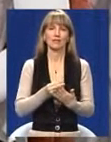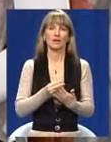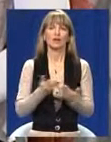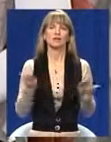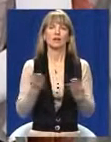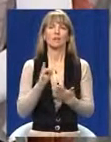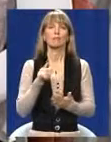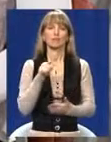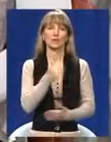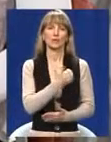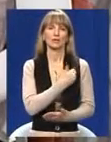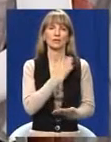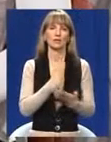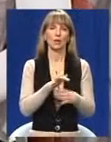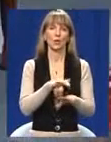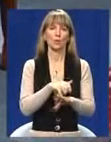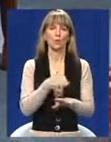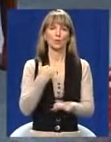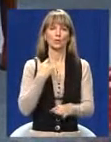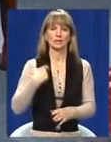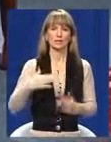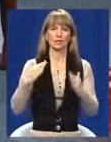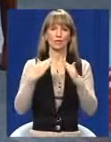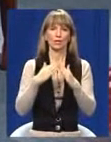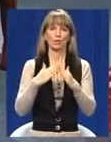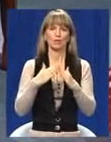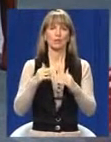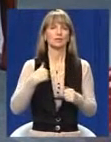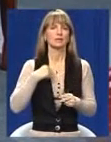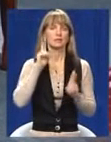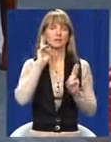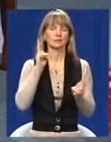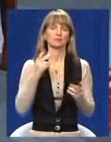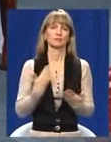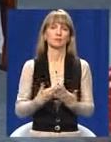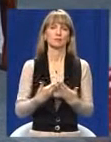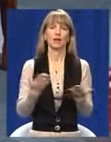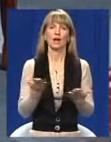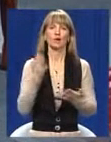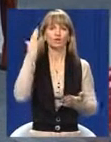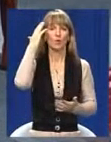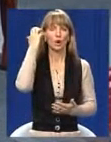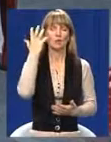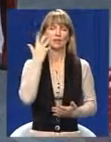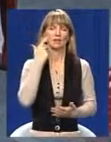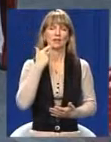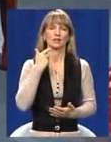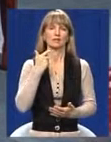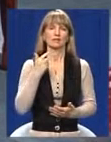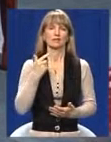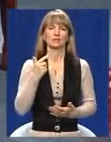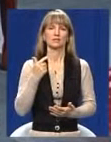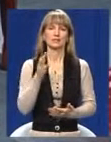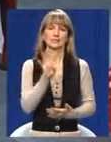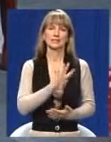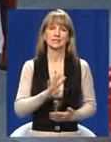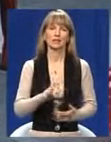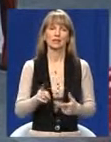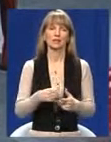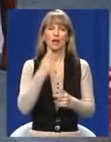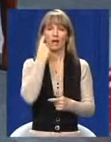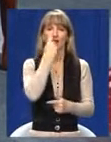тобі хотілося б мати котика в себе вдома? Ну, я не знаю, якогось чорного кольора чи білого. Але очі